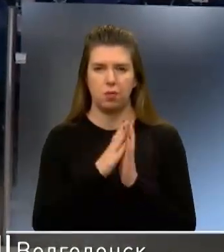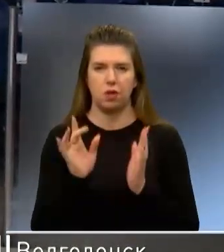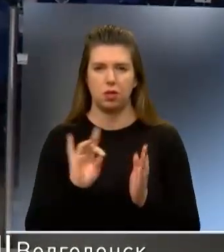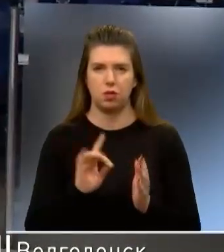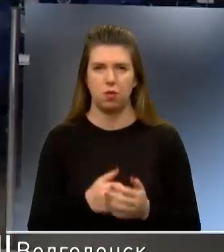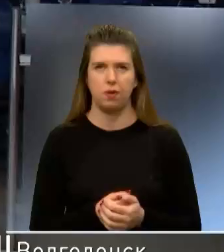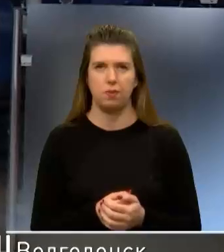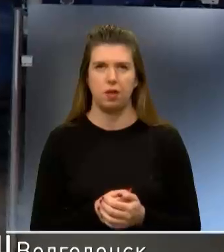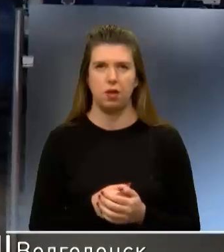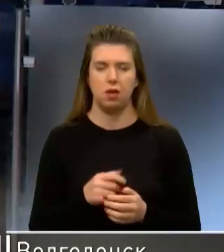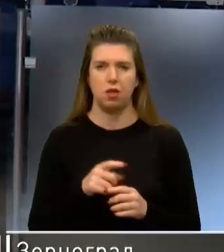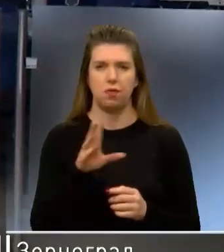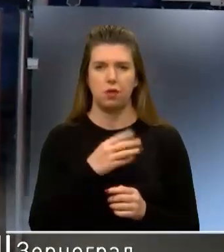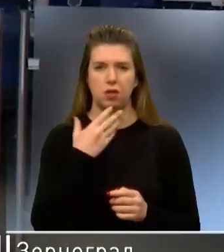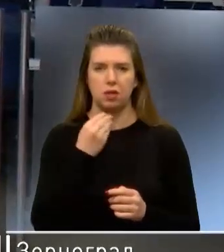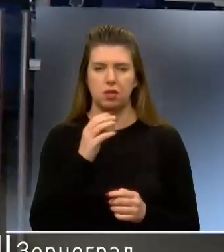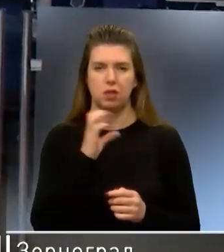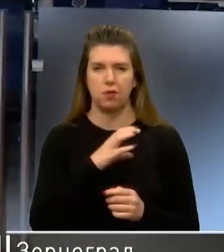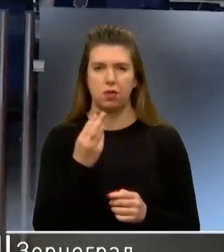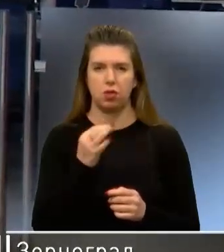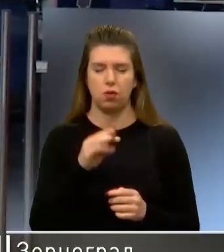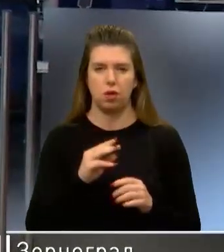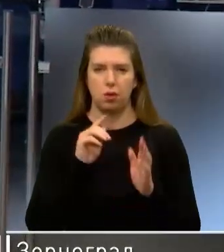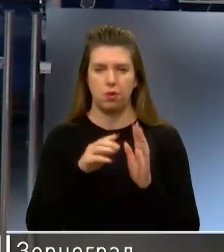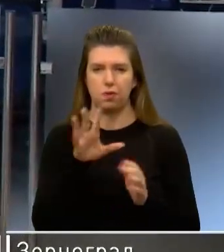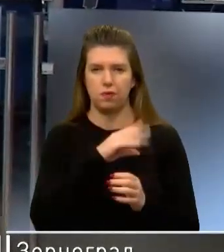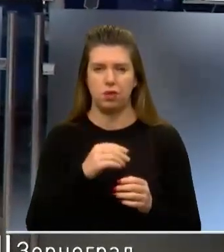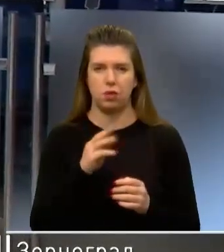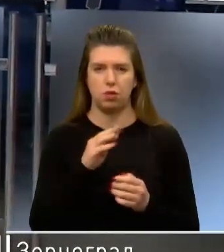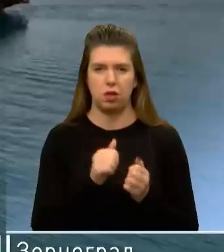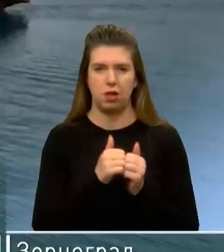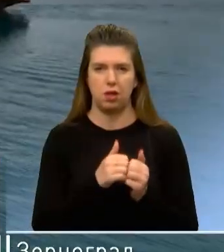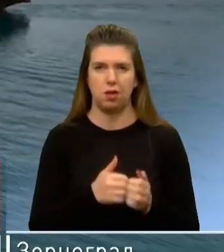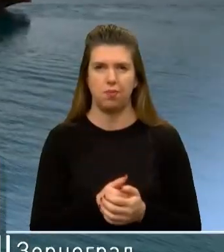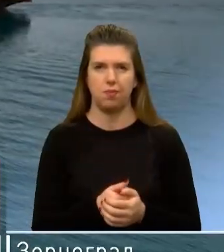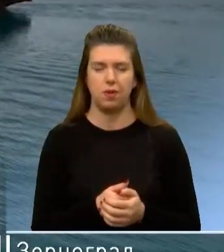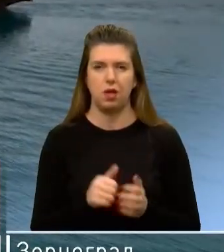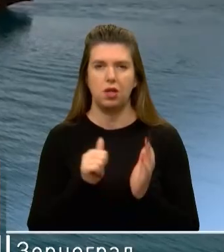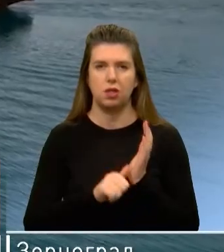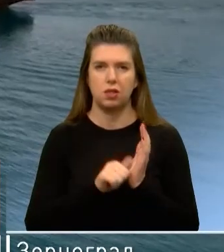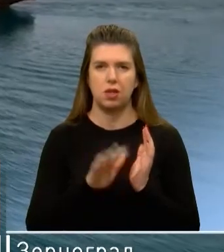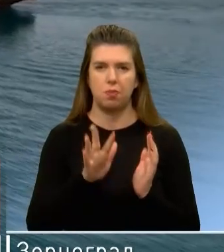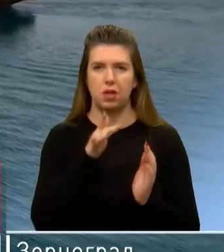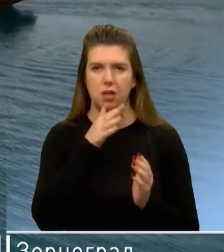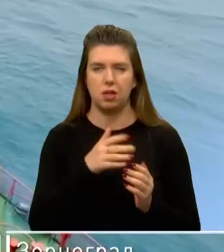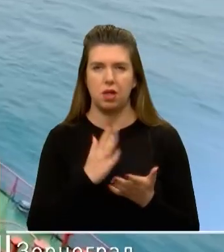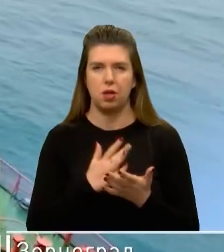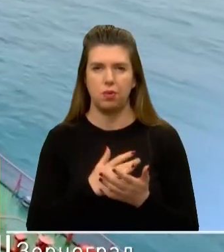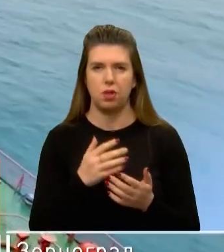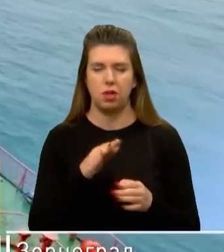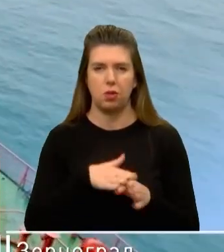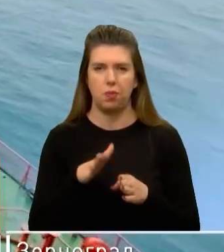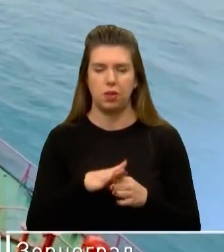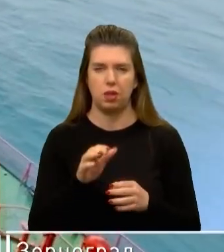Ростова Суровой красотой северных широт Прониклась Валерия Жукова 65 лет Именно столько